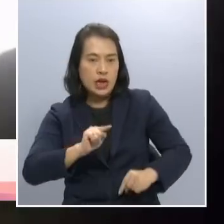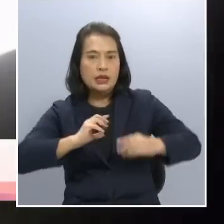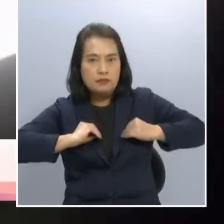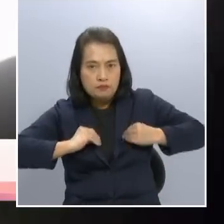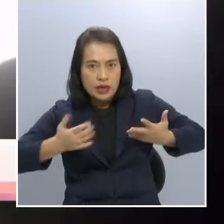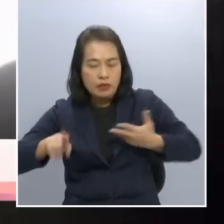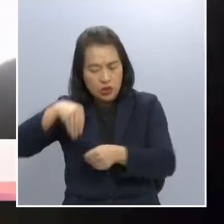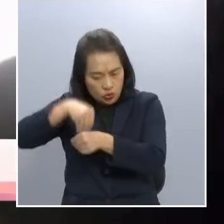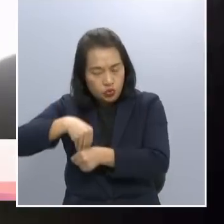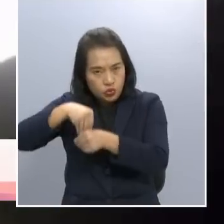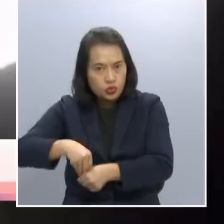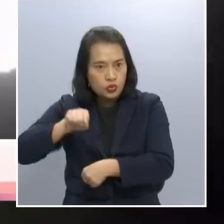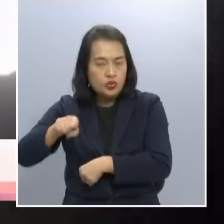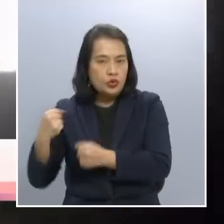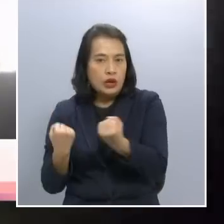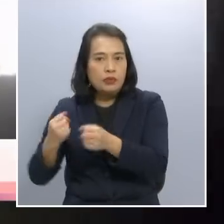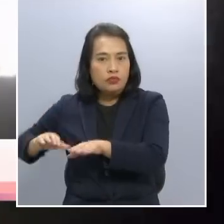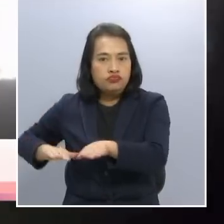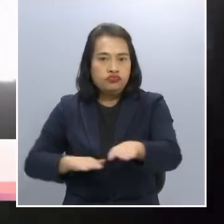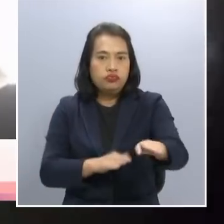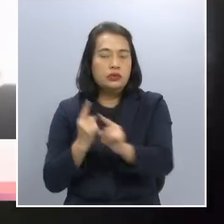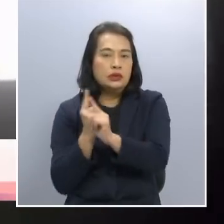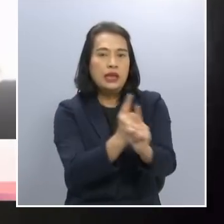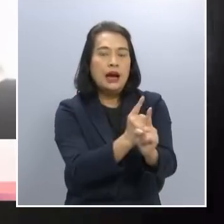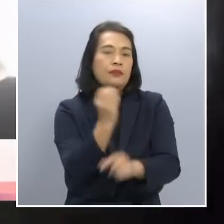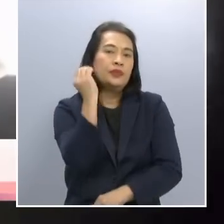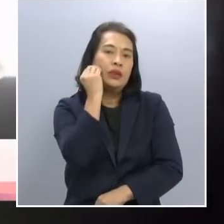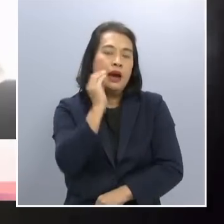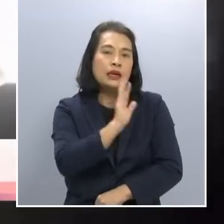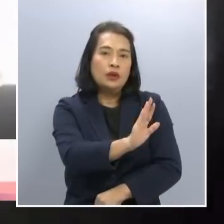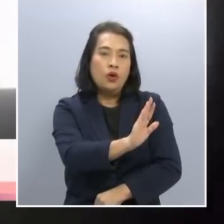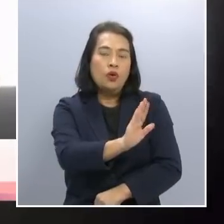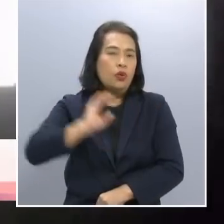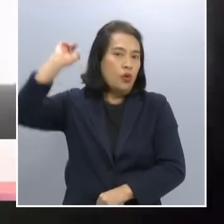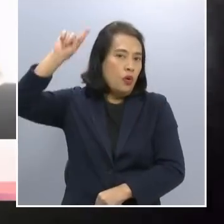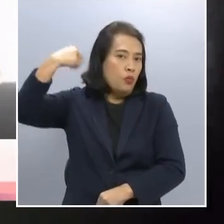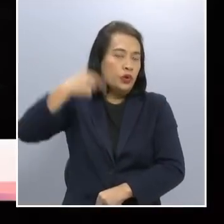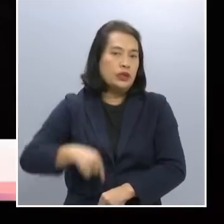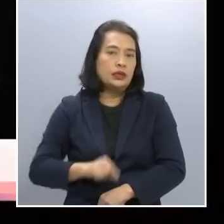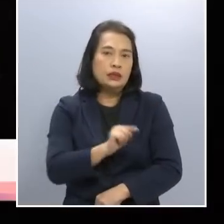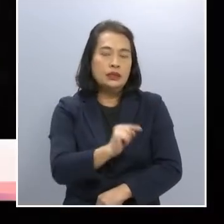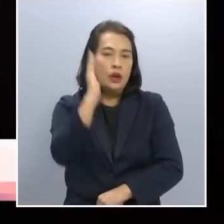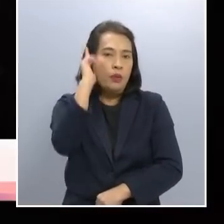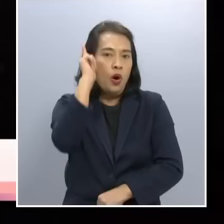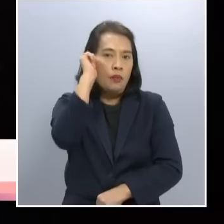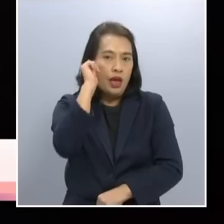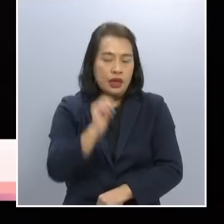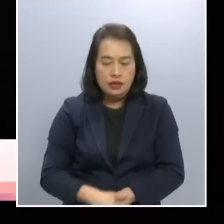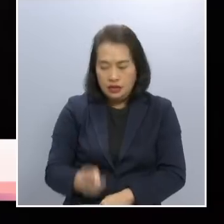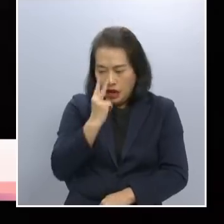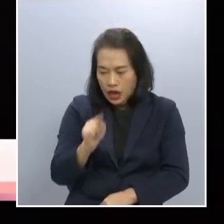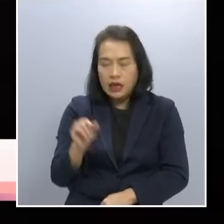ให้กลับครับขับรถตามไปง้อขอคืนดีถึงบ้านของผู้ตายพ่อแม่ของผู้ตายเองเห็นท่าไม่ดี